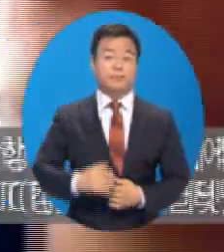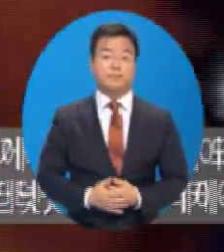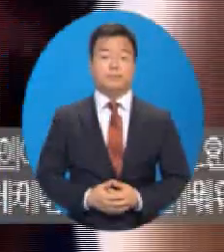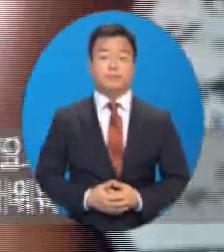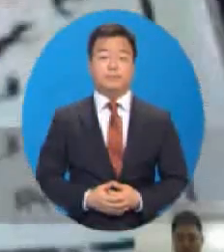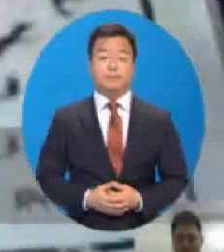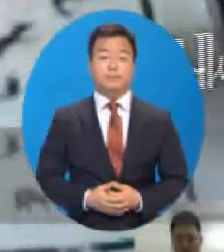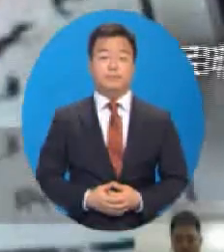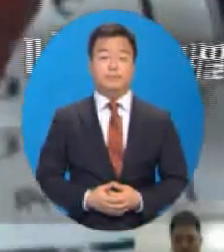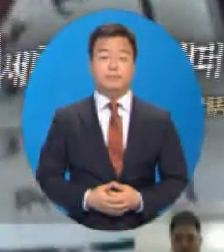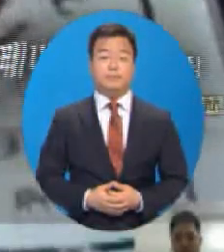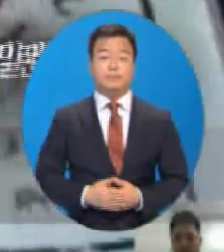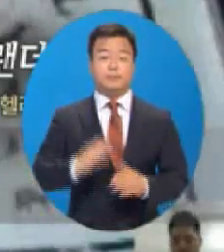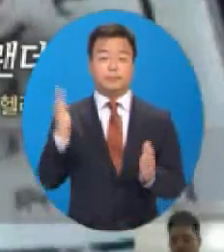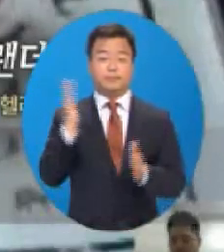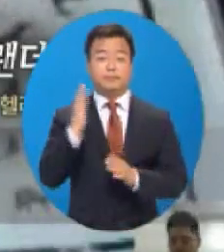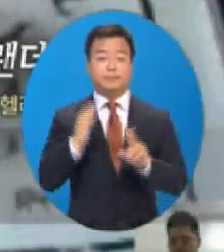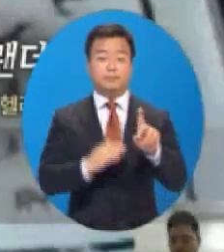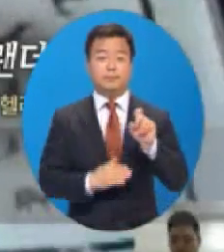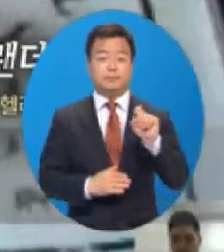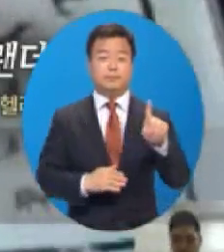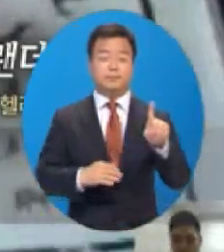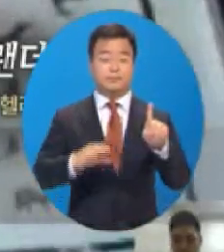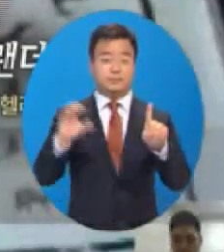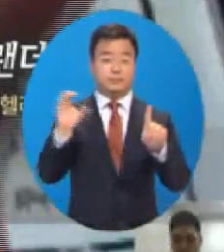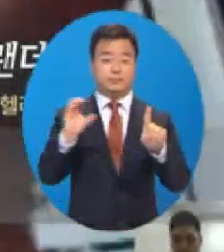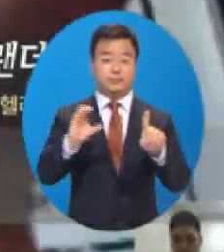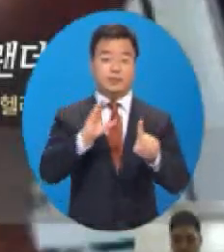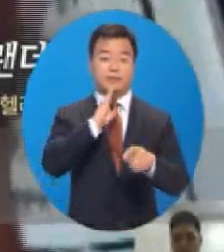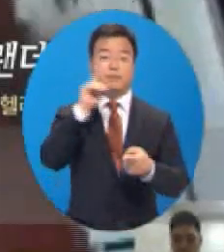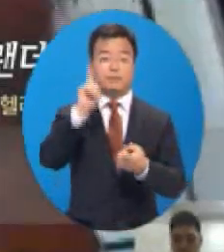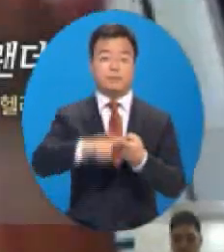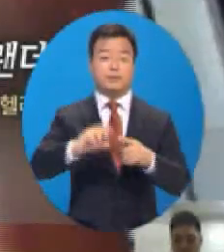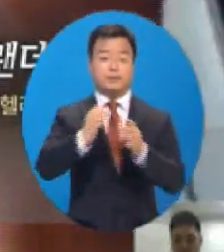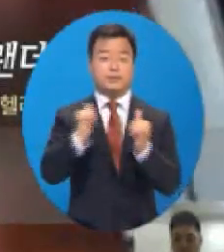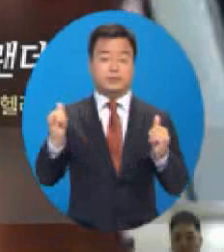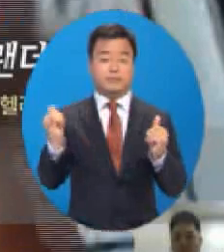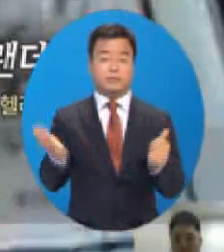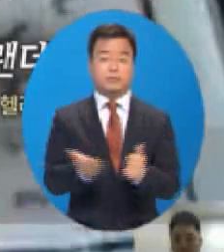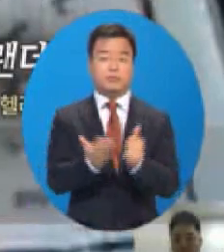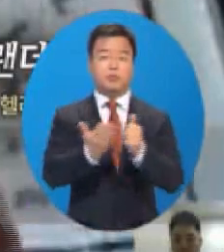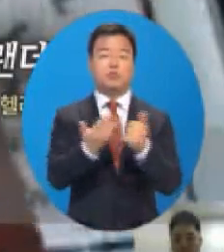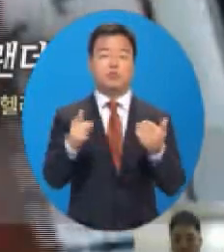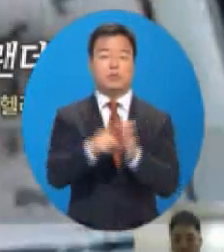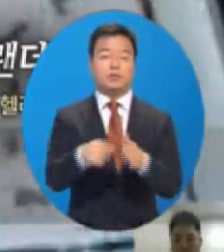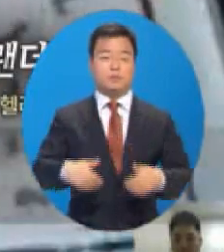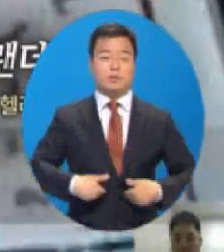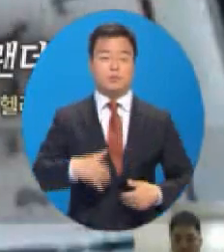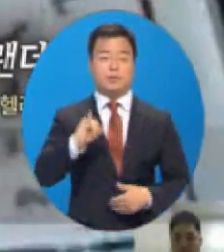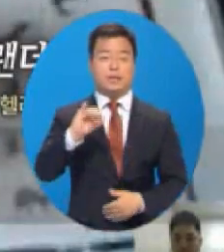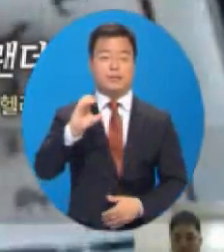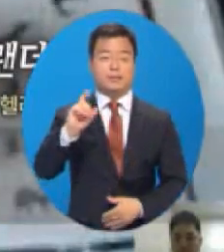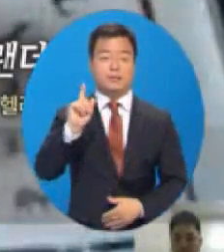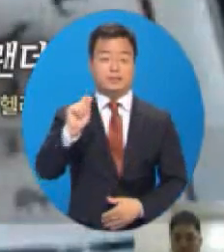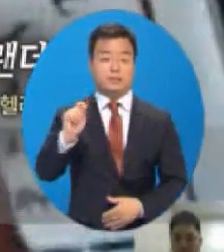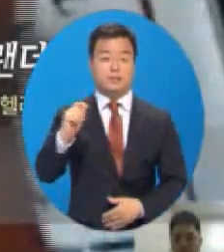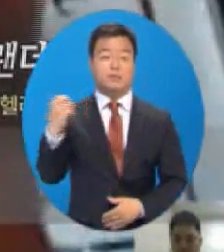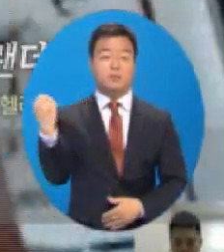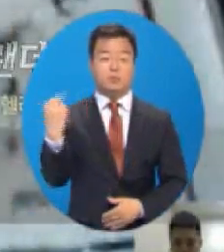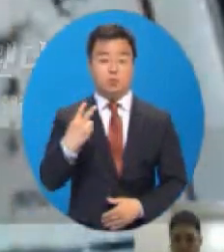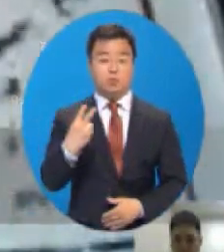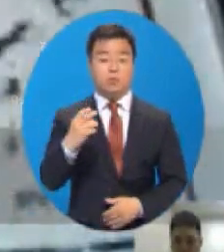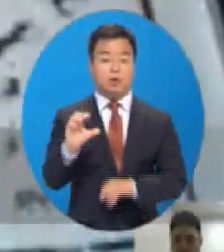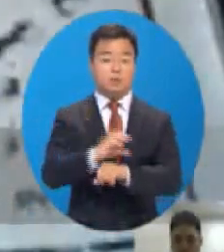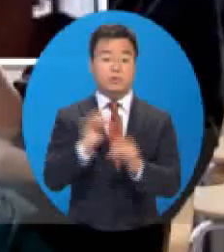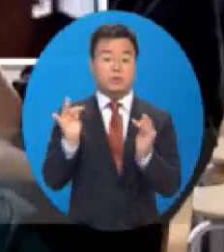They have some skills they say we have to have if we are going to be good workers and good people in the 21st